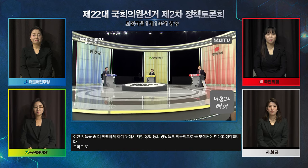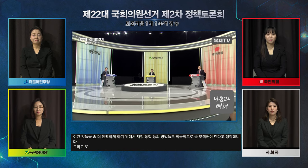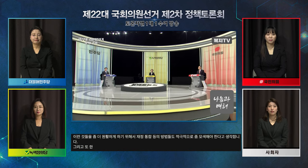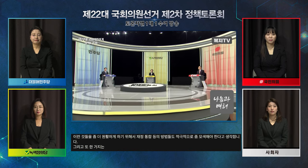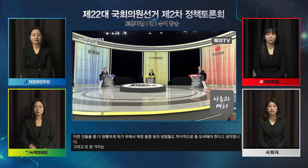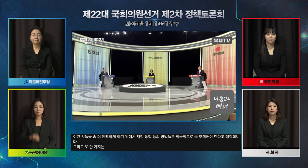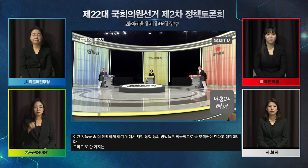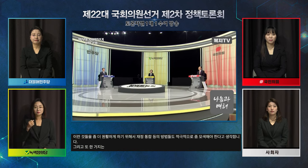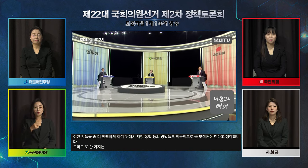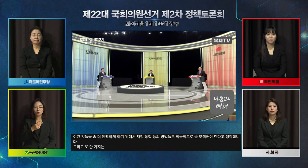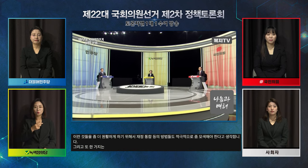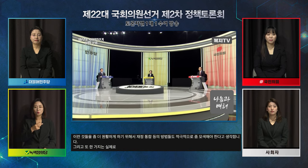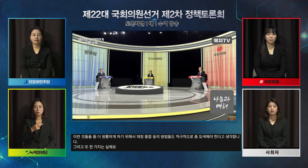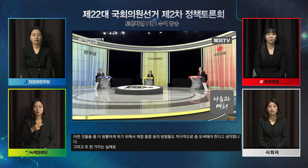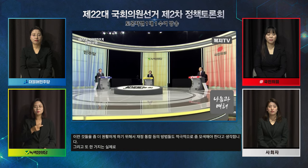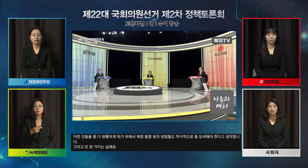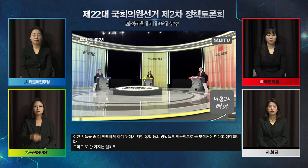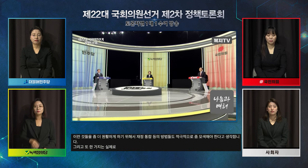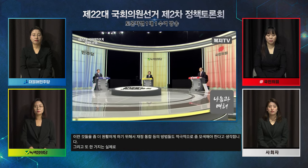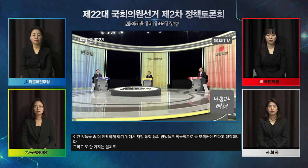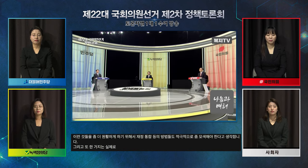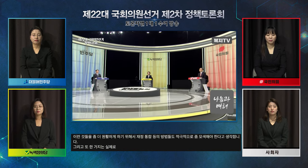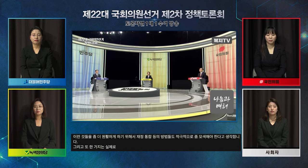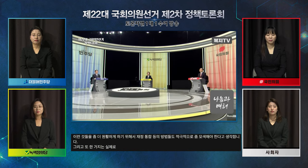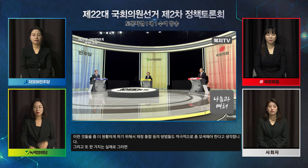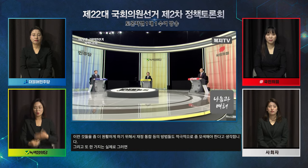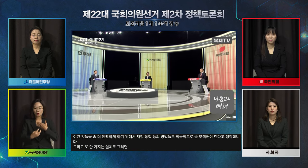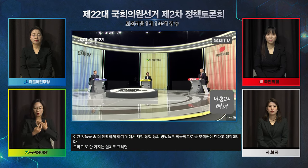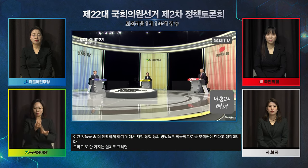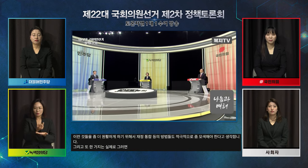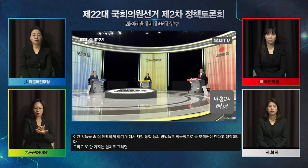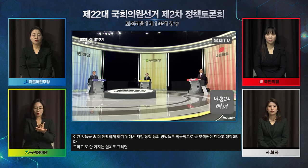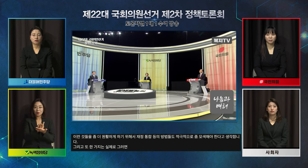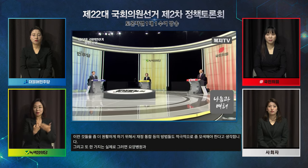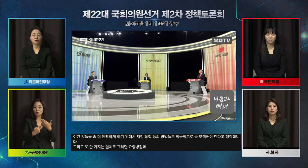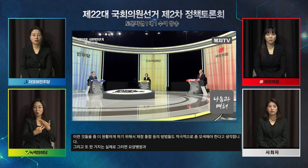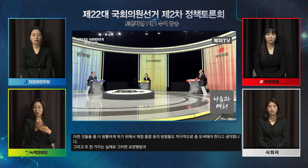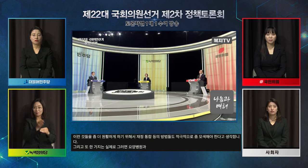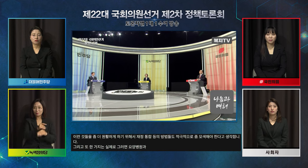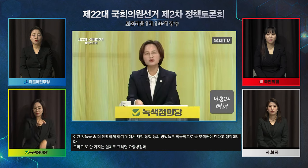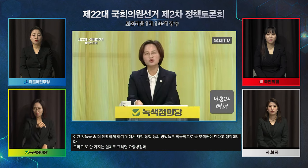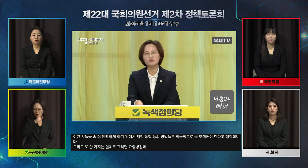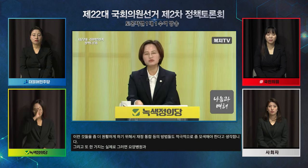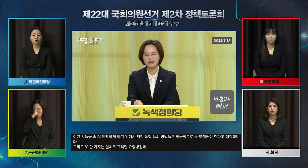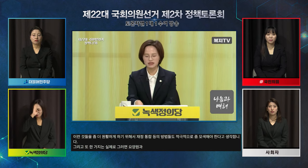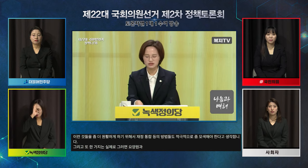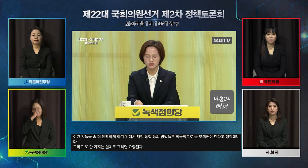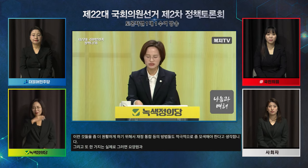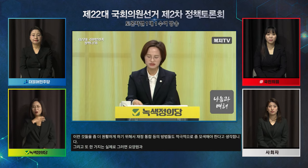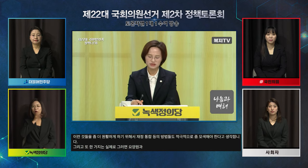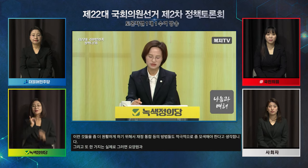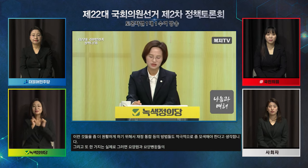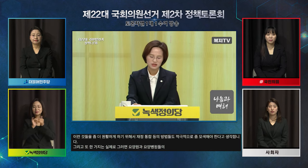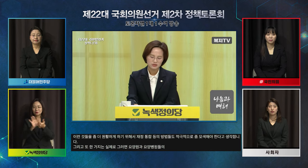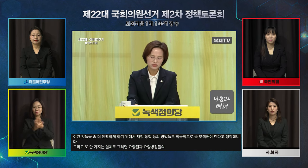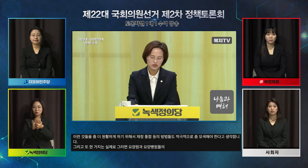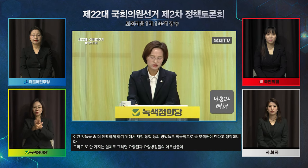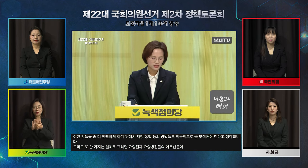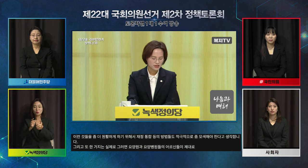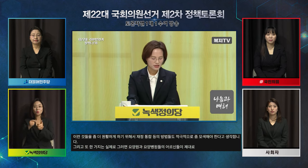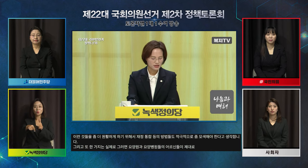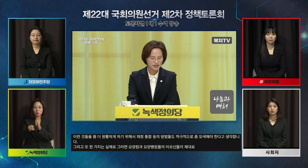실제로 그러면 요양원과 요양병원의 어르신들이 제대로 돌봄을 받기 위해서는